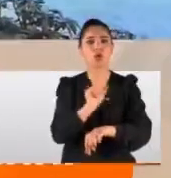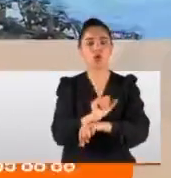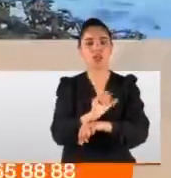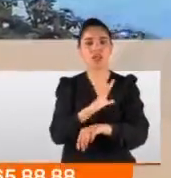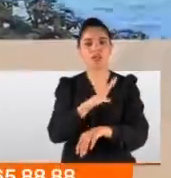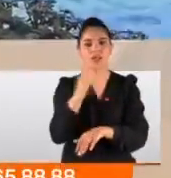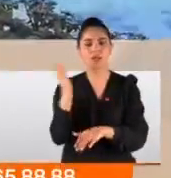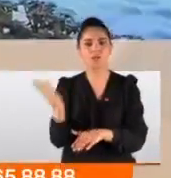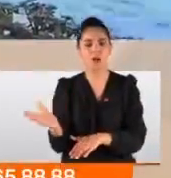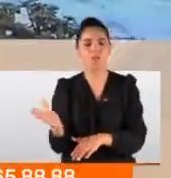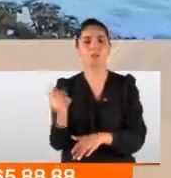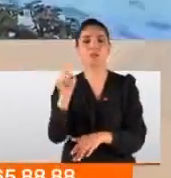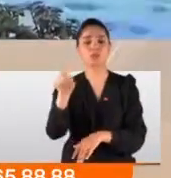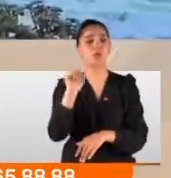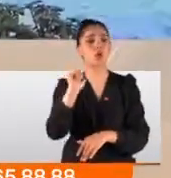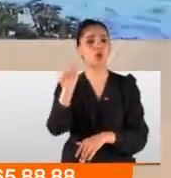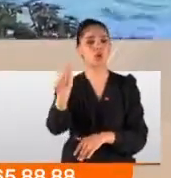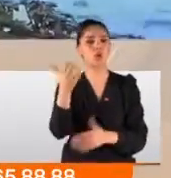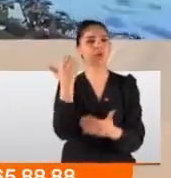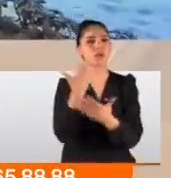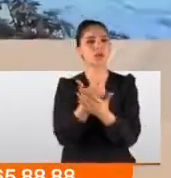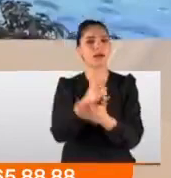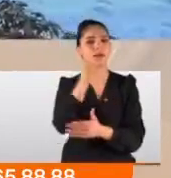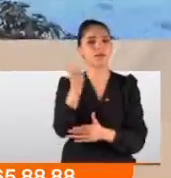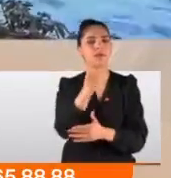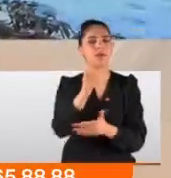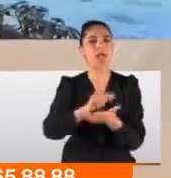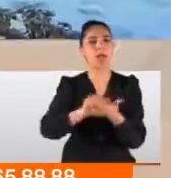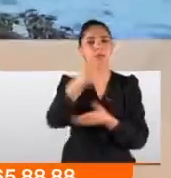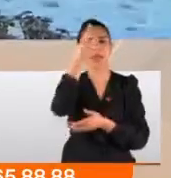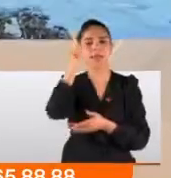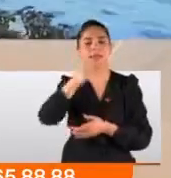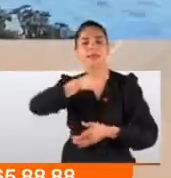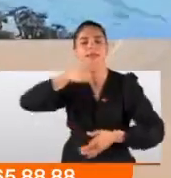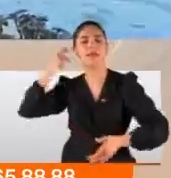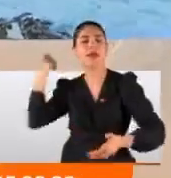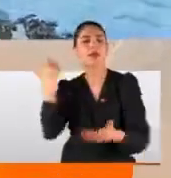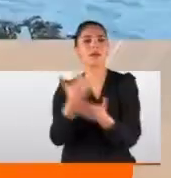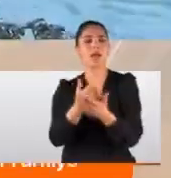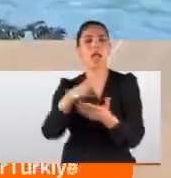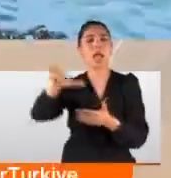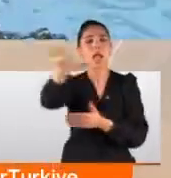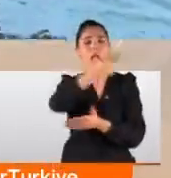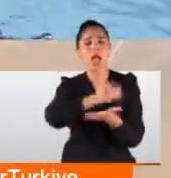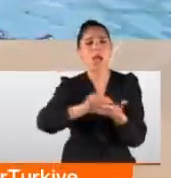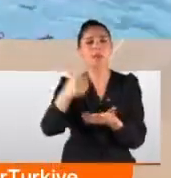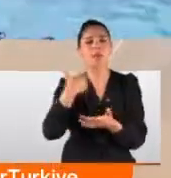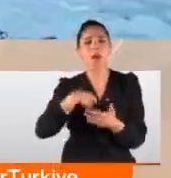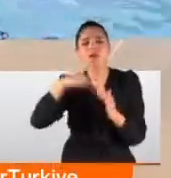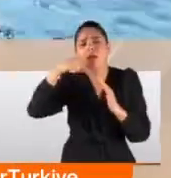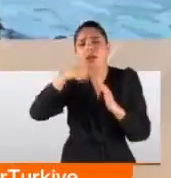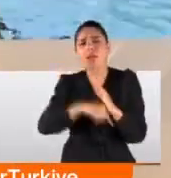alınarak tutuklandı. Ve o gün kaydedilen görüntülerin her biri tarihe geçti. Hepsi ayrı bir özellik taşıyor.